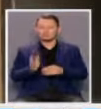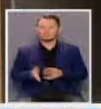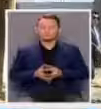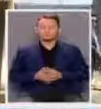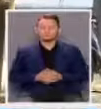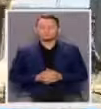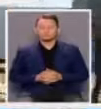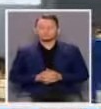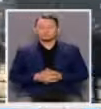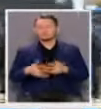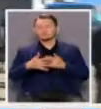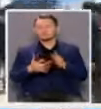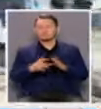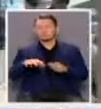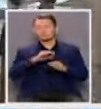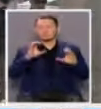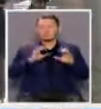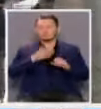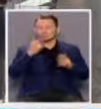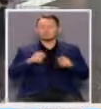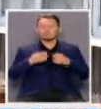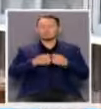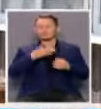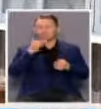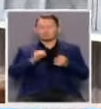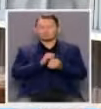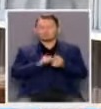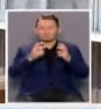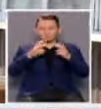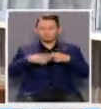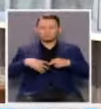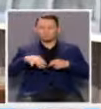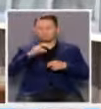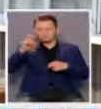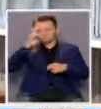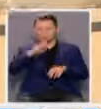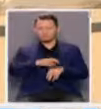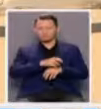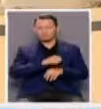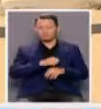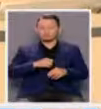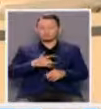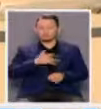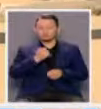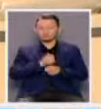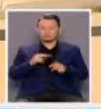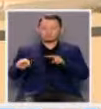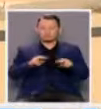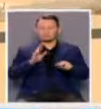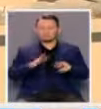жалғасын табады. Қалада заңсыз қызмет еткен кәсіпкерлердің құжатын тексеру бұдан былай мемлекеттік орган өкілдерінің қатаң бақылауында.